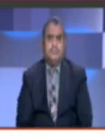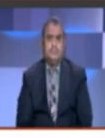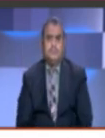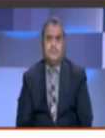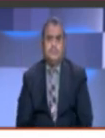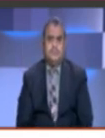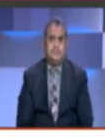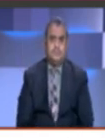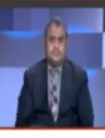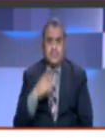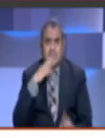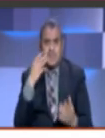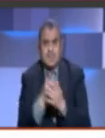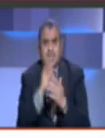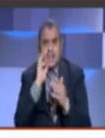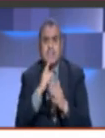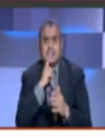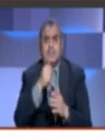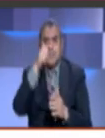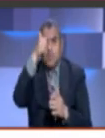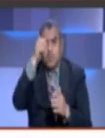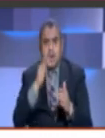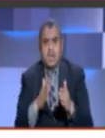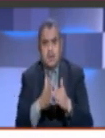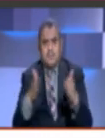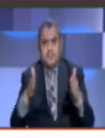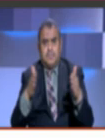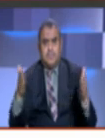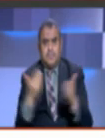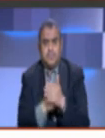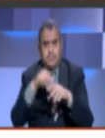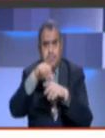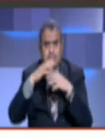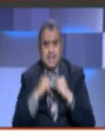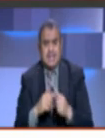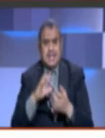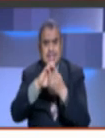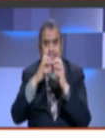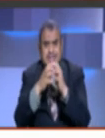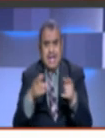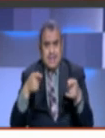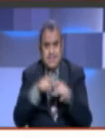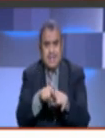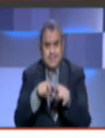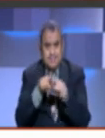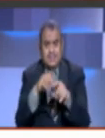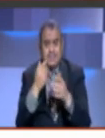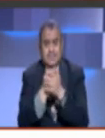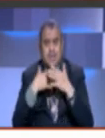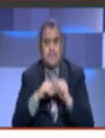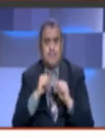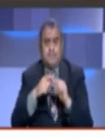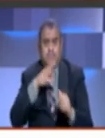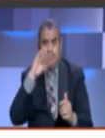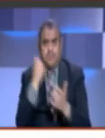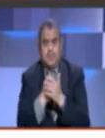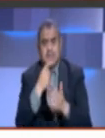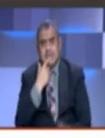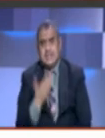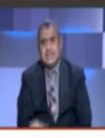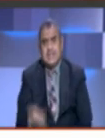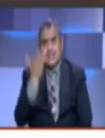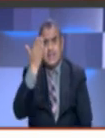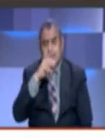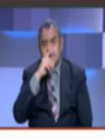انه عدم الالتزام بالتباعد المكاني او البدني قد يؤثر على حياه بشر، خاصه كبار السن او